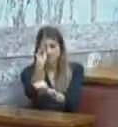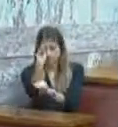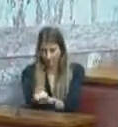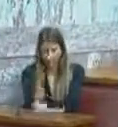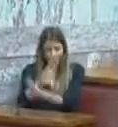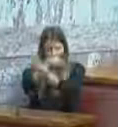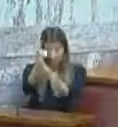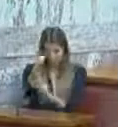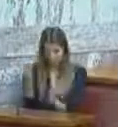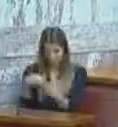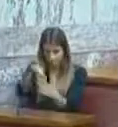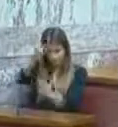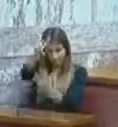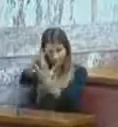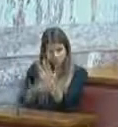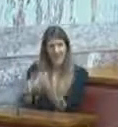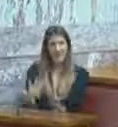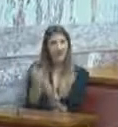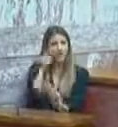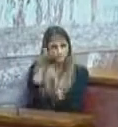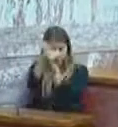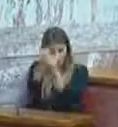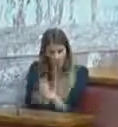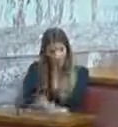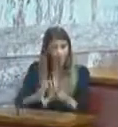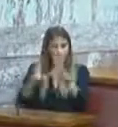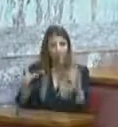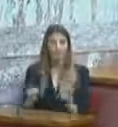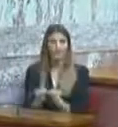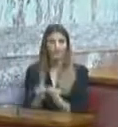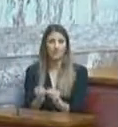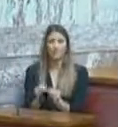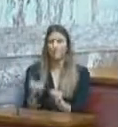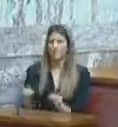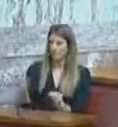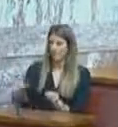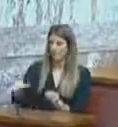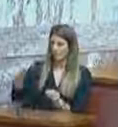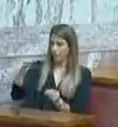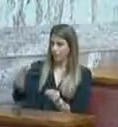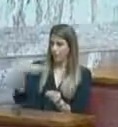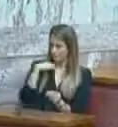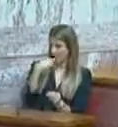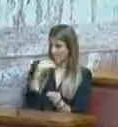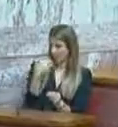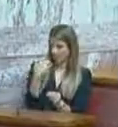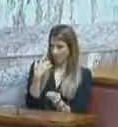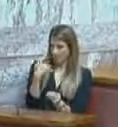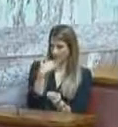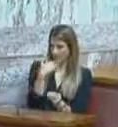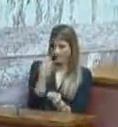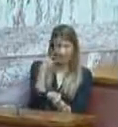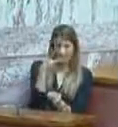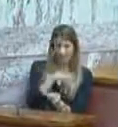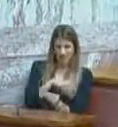εικόνα έξω. Αν είναι κάποιος, αν είναι για τον έναν υπουργό αναρμόδια η Βουλή, είναι δυνατόν για τον άλλον υπουργό να είναι αρμόδια? Γιατί θέλουμε